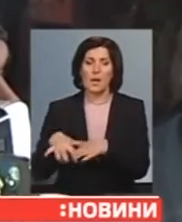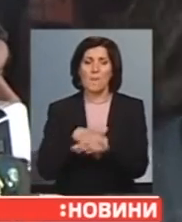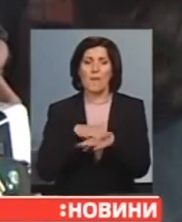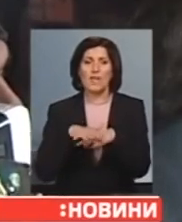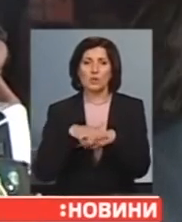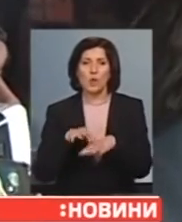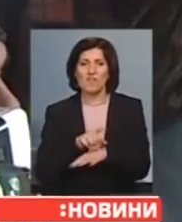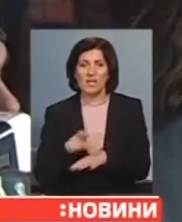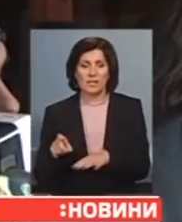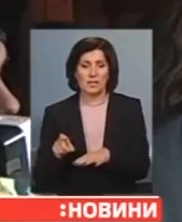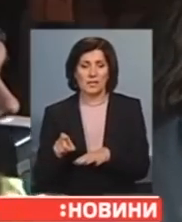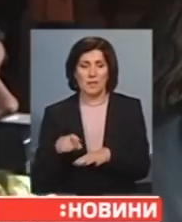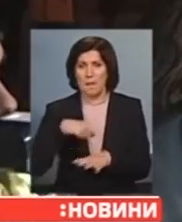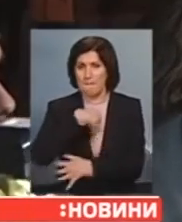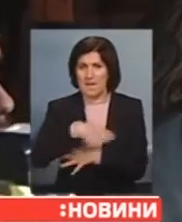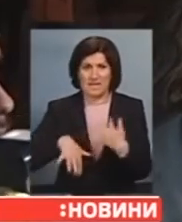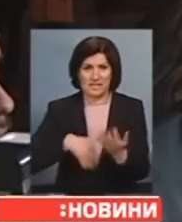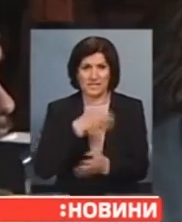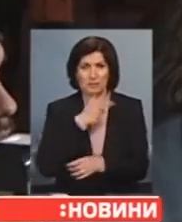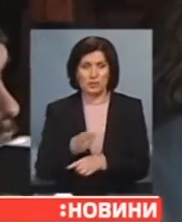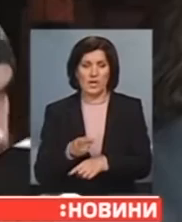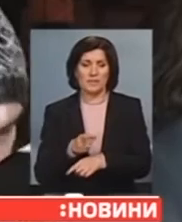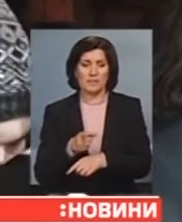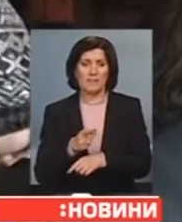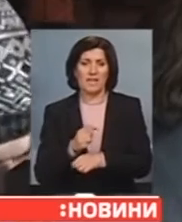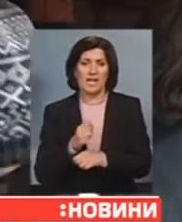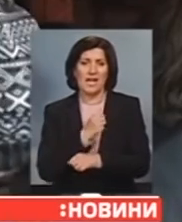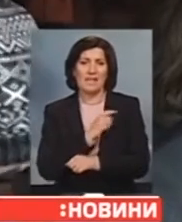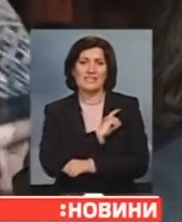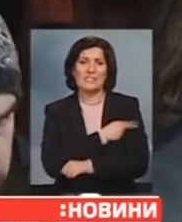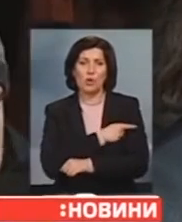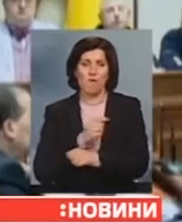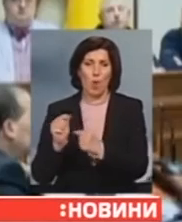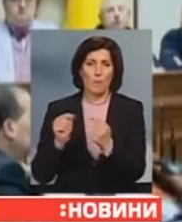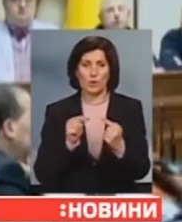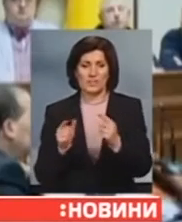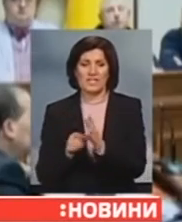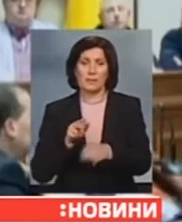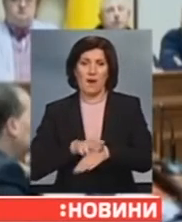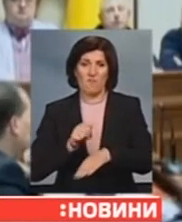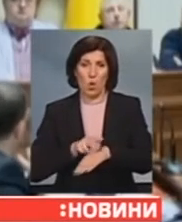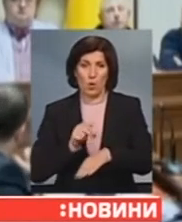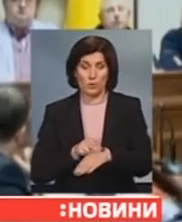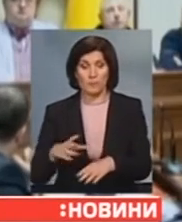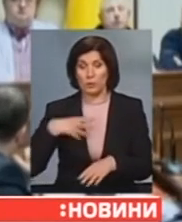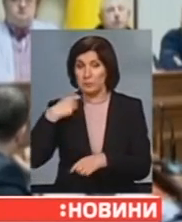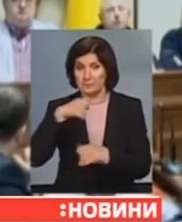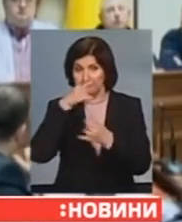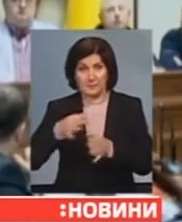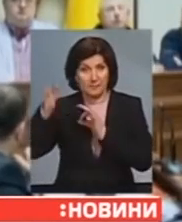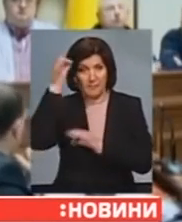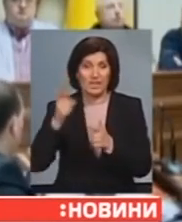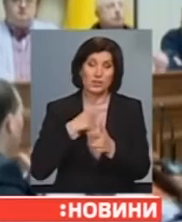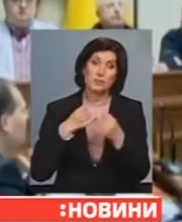масових безладів, під час силового протистояння з правоохоронцями. Колишній президент також не зміг пригадати,